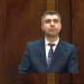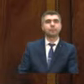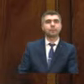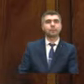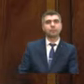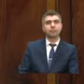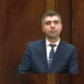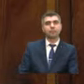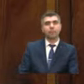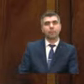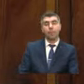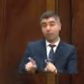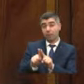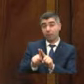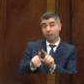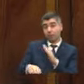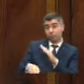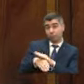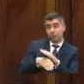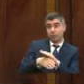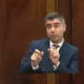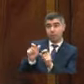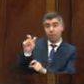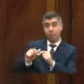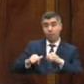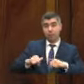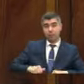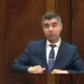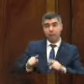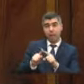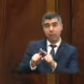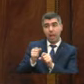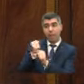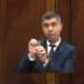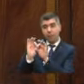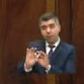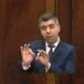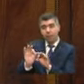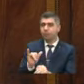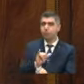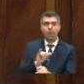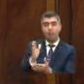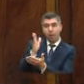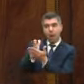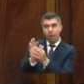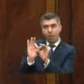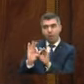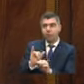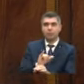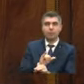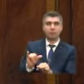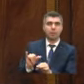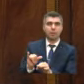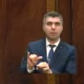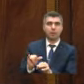وهذا يعني المغادره ديالهم ما كتعنيش ان كاين نقص في الكفاءه ديالهم ولا في الجدية ديالهم، فلذلك أنا